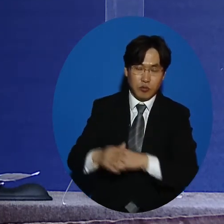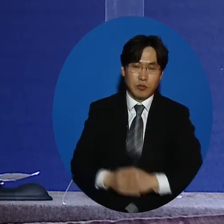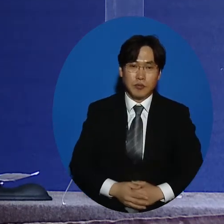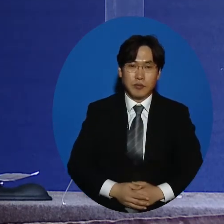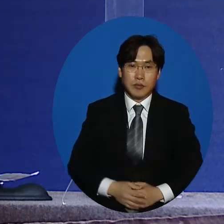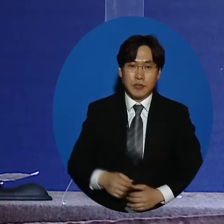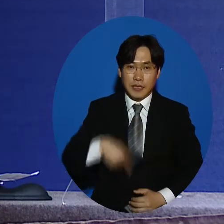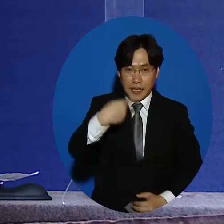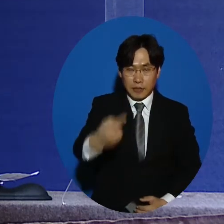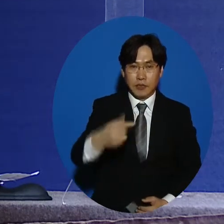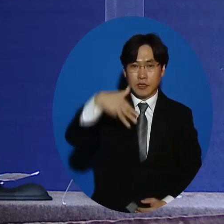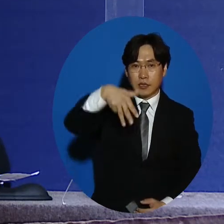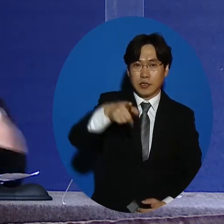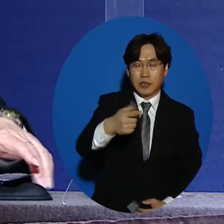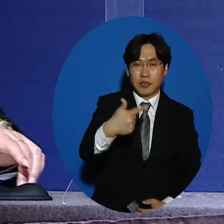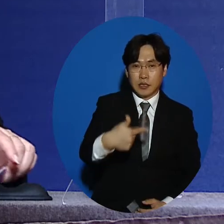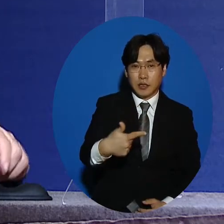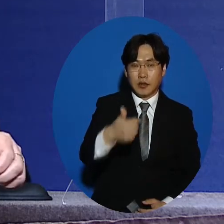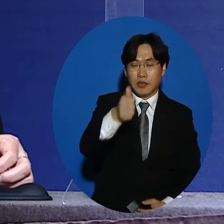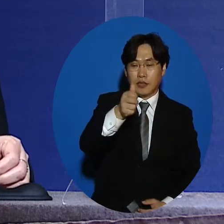우리 선생님